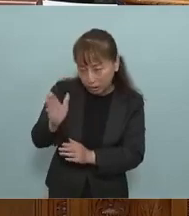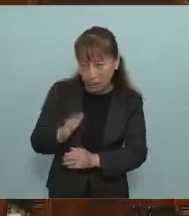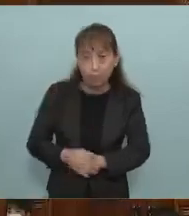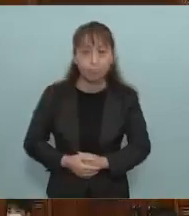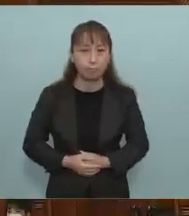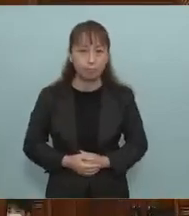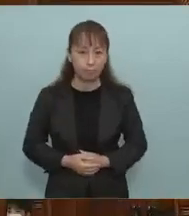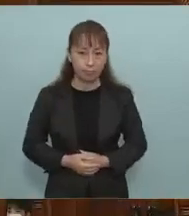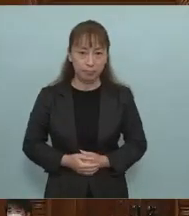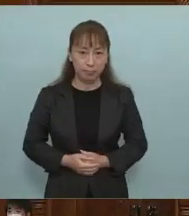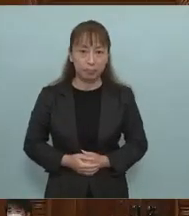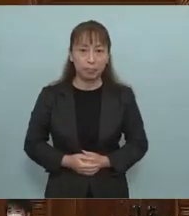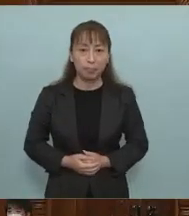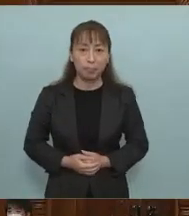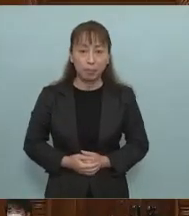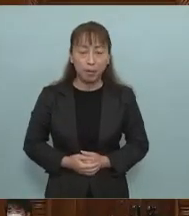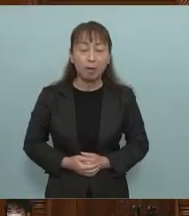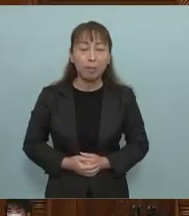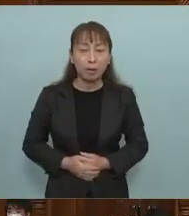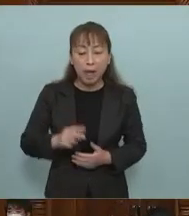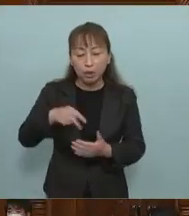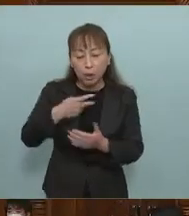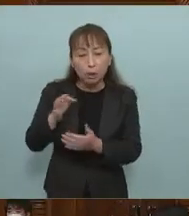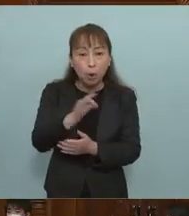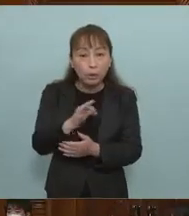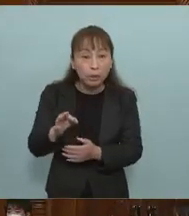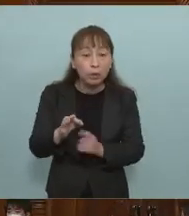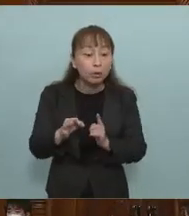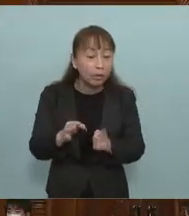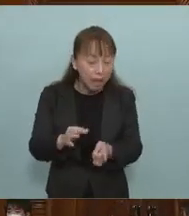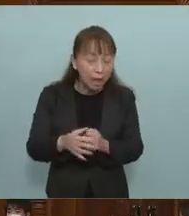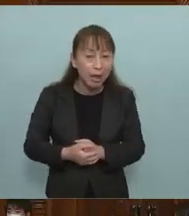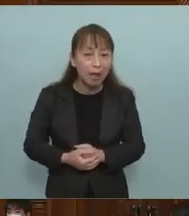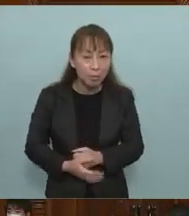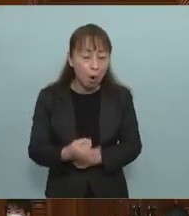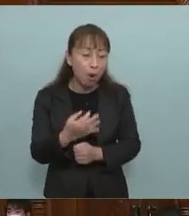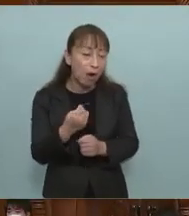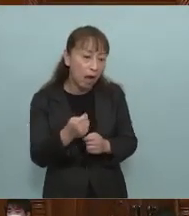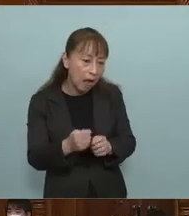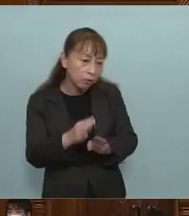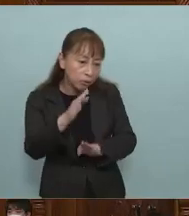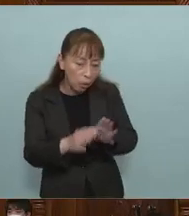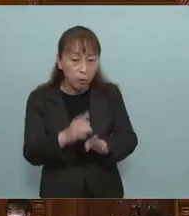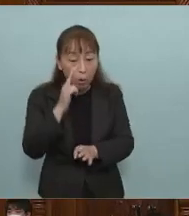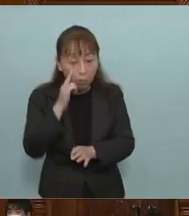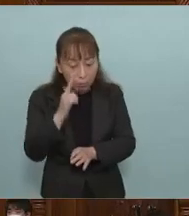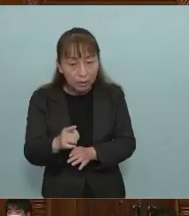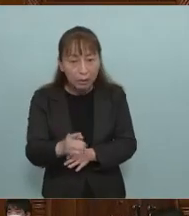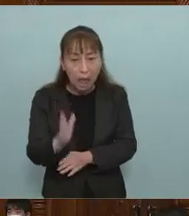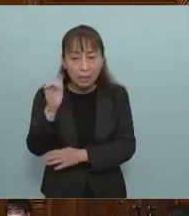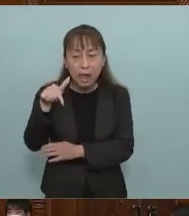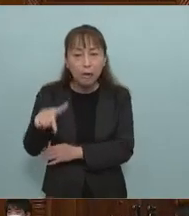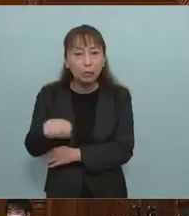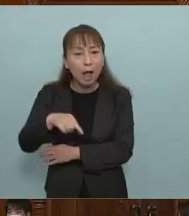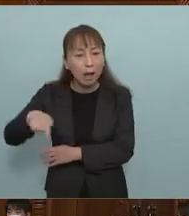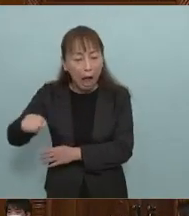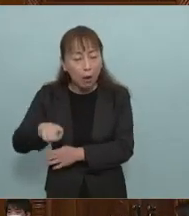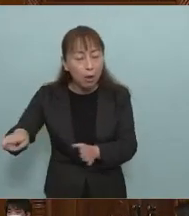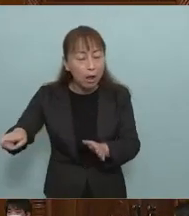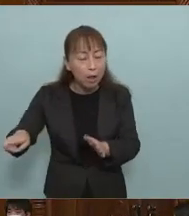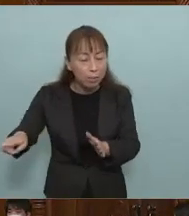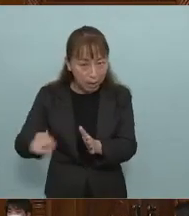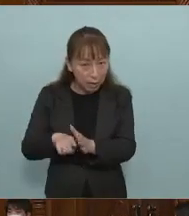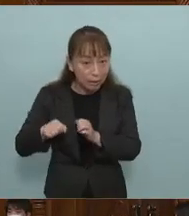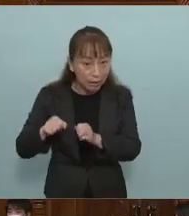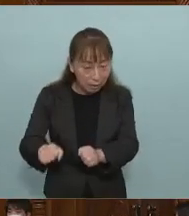います。また、食料品については、その価格動向を注視し、政府がこれまで実施してきた